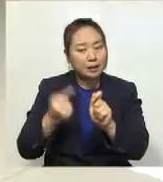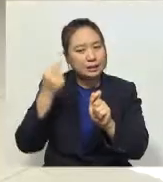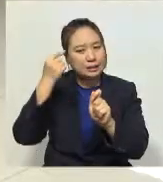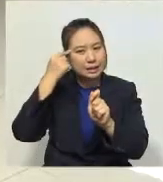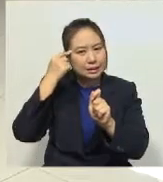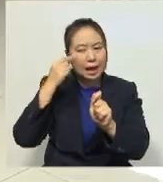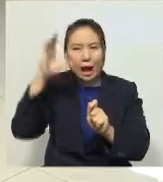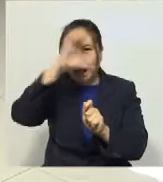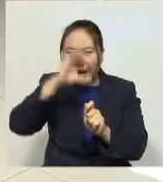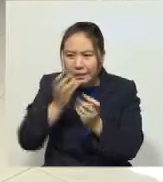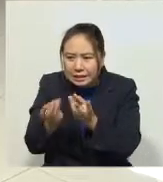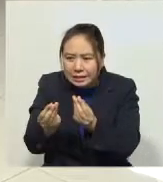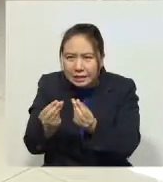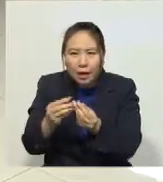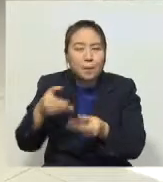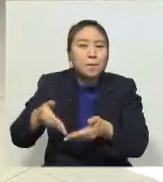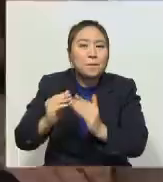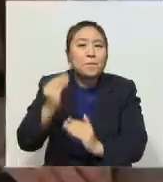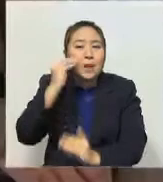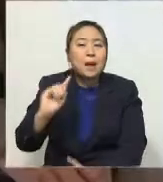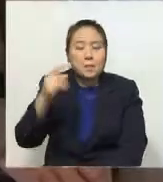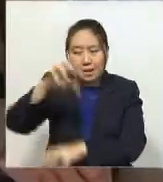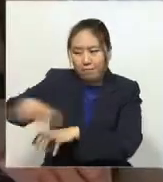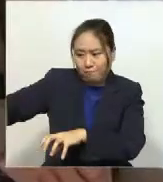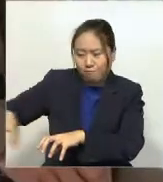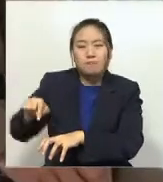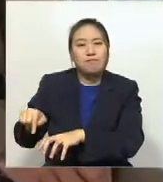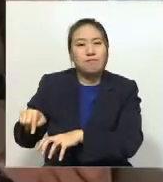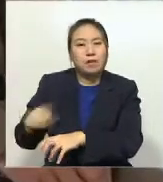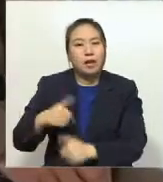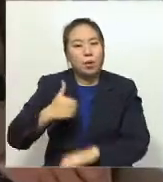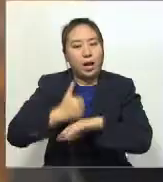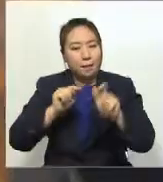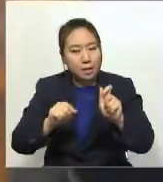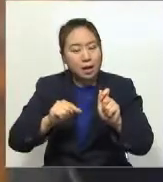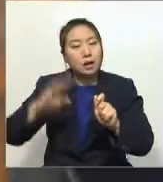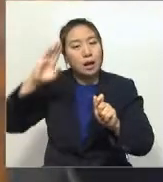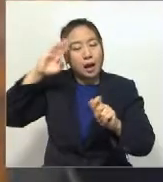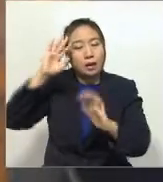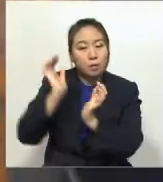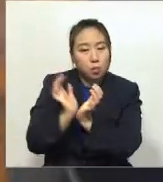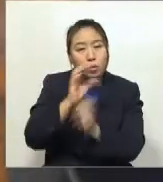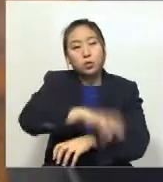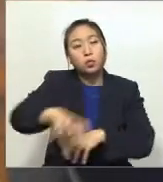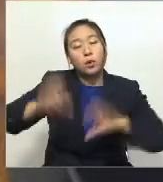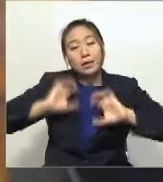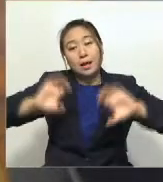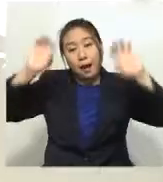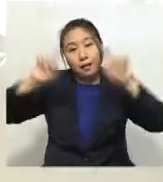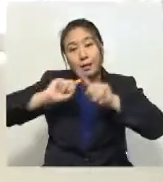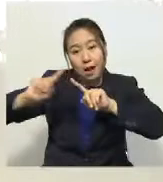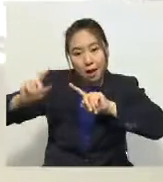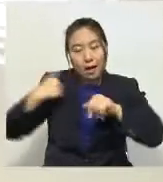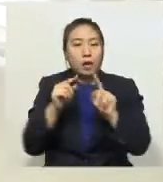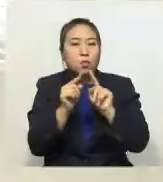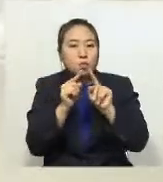างหมู่บ้านถาวรร่วมกับทั้งนายอำเภอผู้ใหญ่บ้านทหารตำรวจและก็ส่วนราชการต่างๆนะคะโดยการพูดคุยก็ได้มี